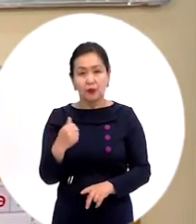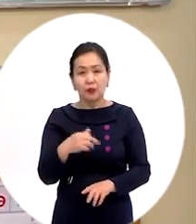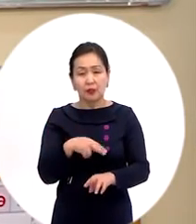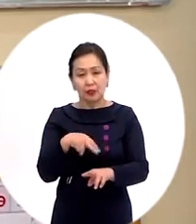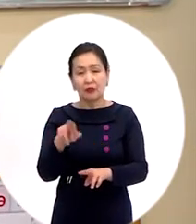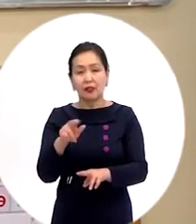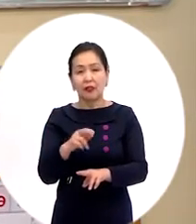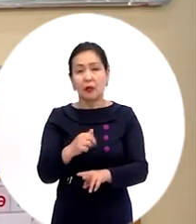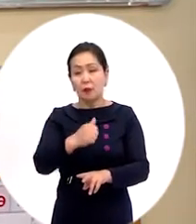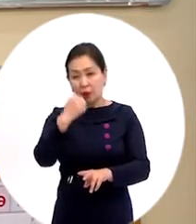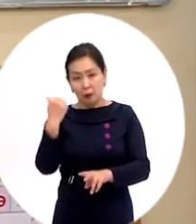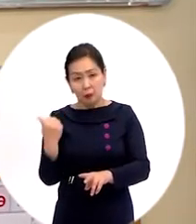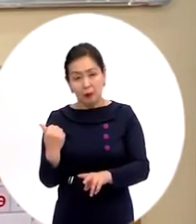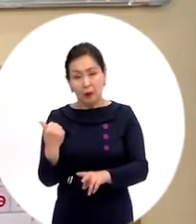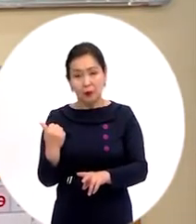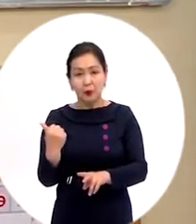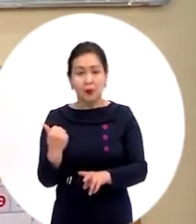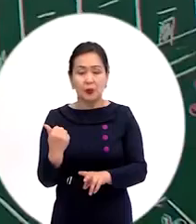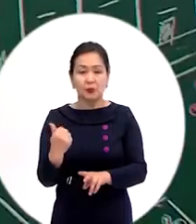явлаа. Баруун зүгт явсан